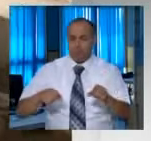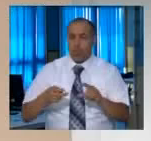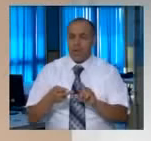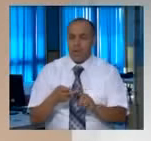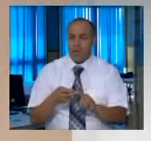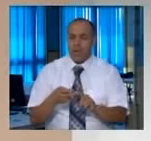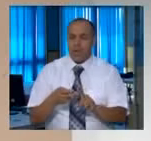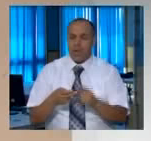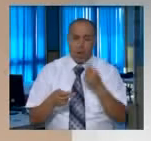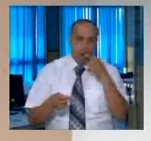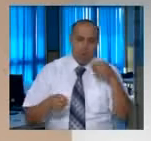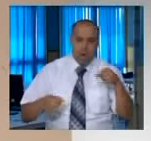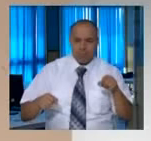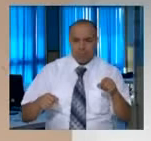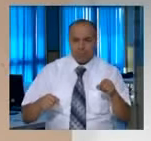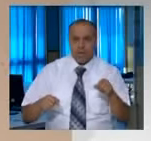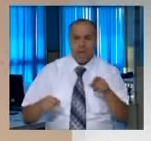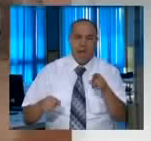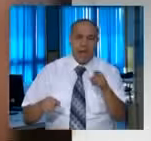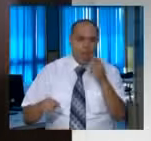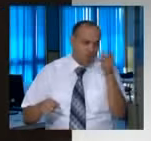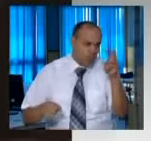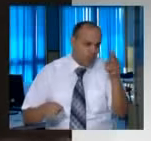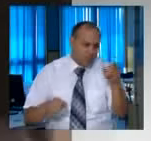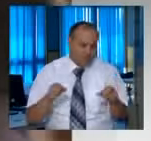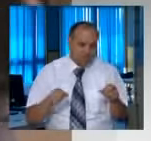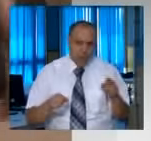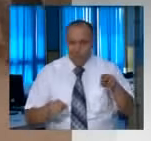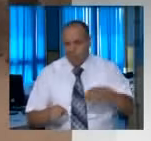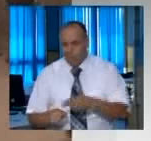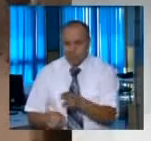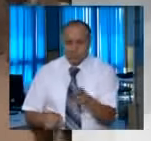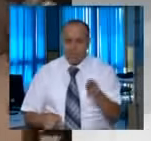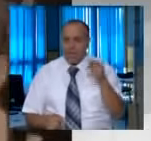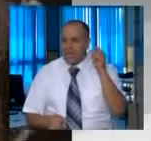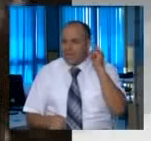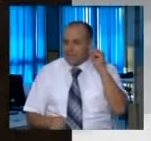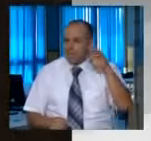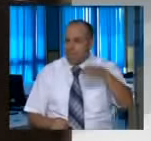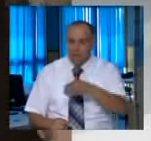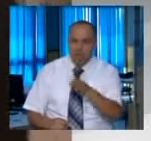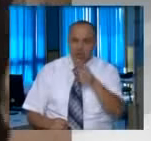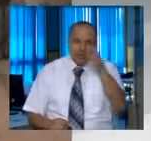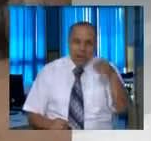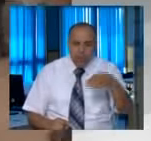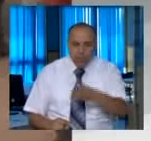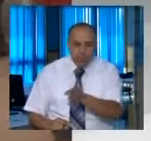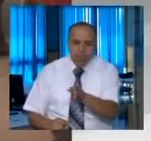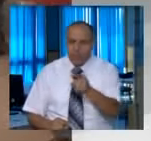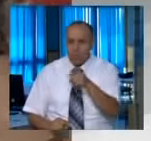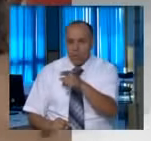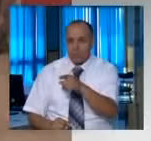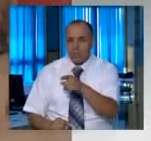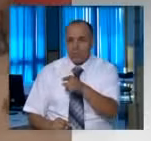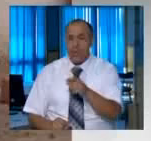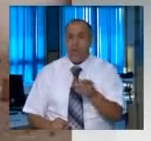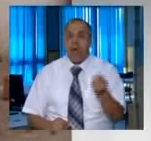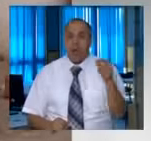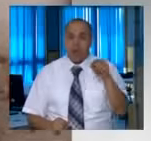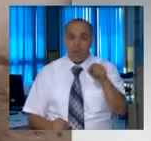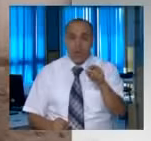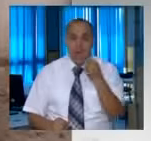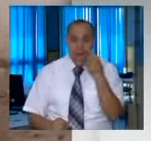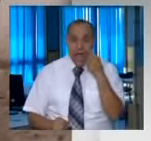كان يستعملها أحد الإرهابيين الاثنين في التنقل بين القصرين والمناطق الجبلية المتاخمة لها، مضيفة أن